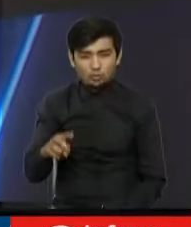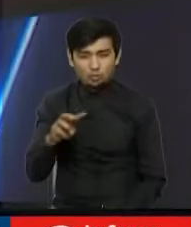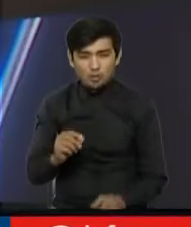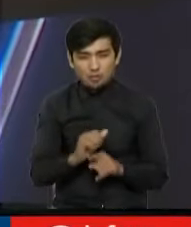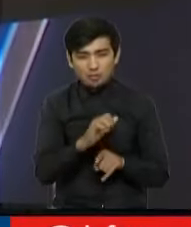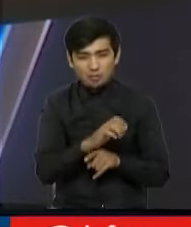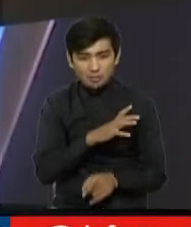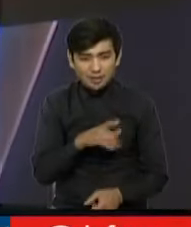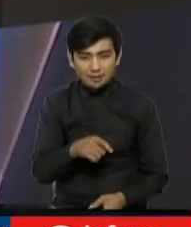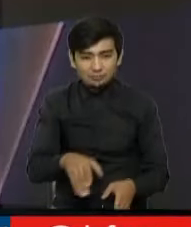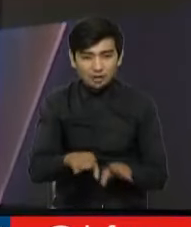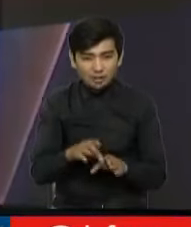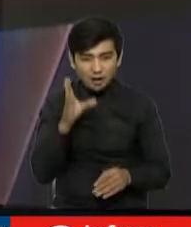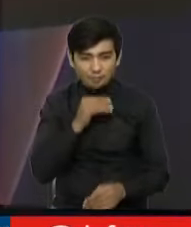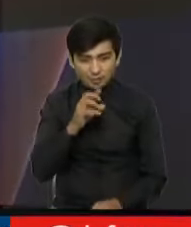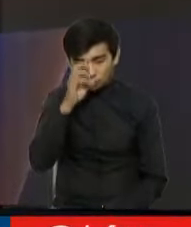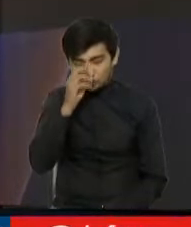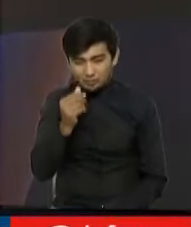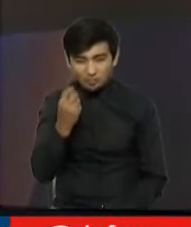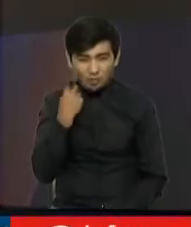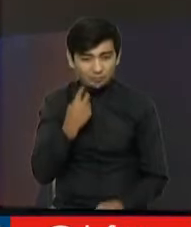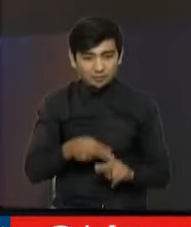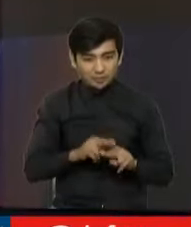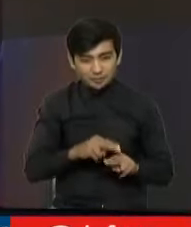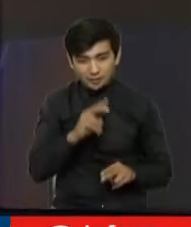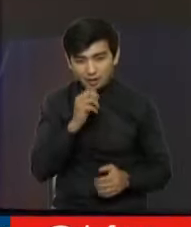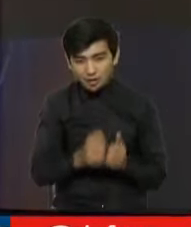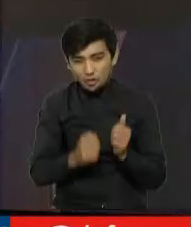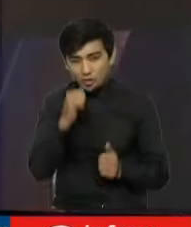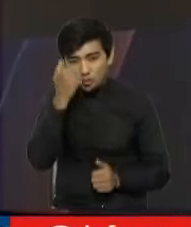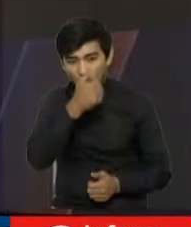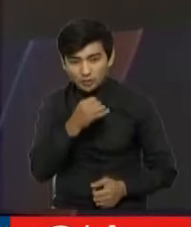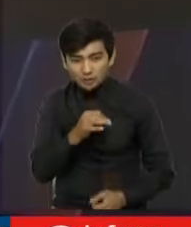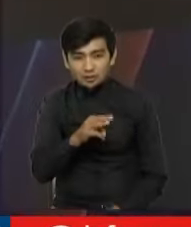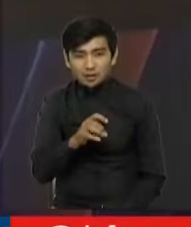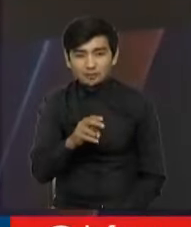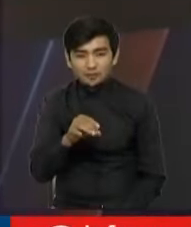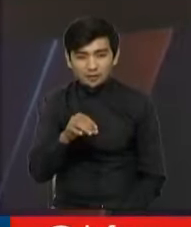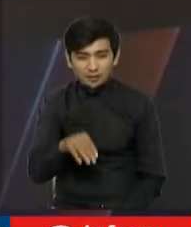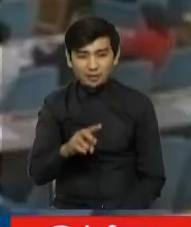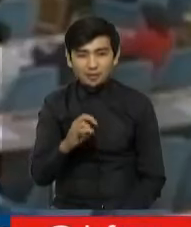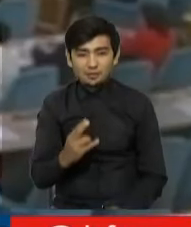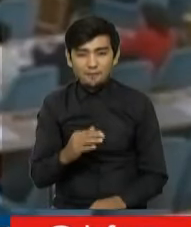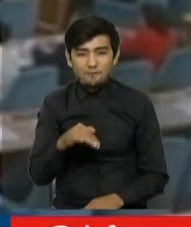деньги смогут закрыть дыры в бюджете, которые ежегодно перекрывают за счет трансфертов из нацфонда.